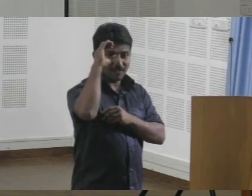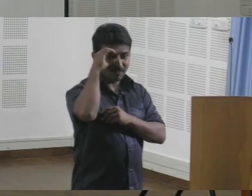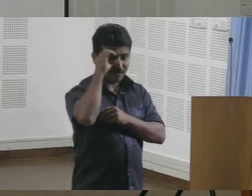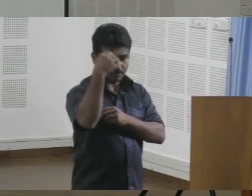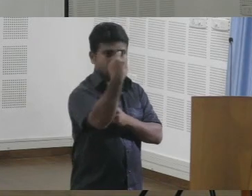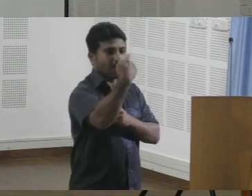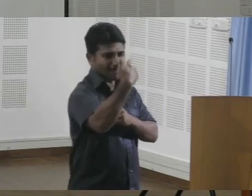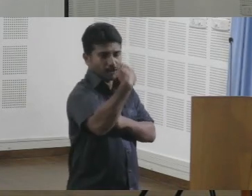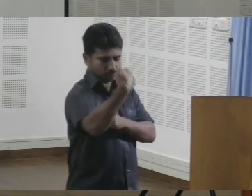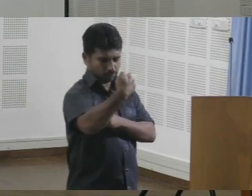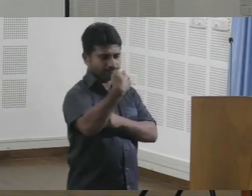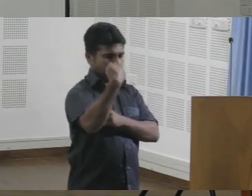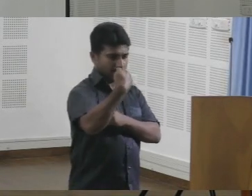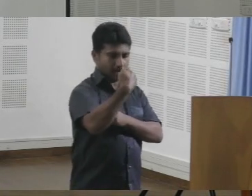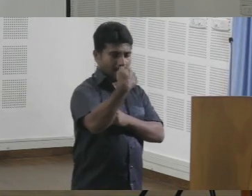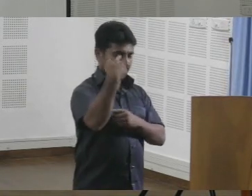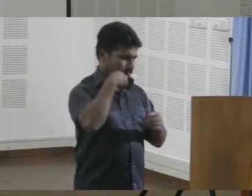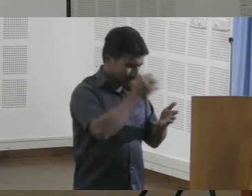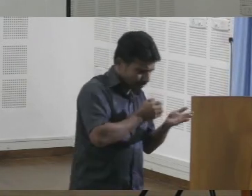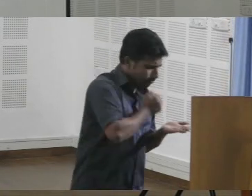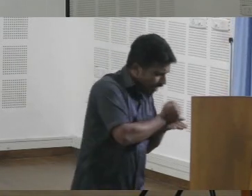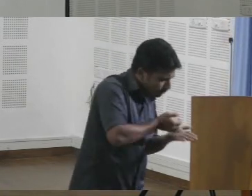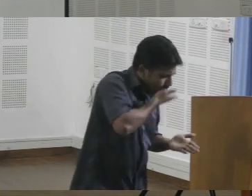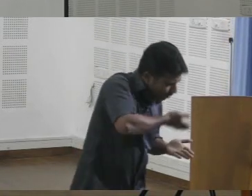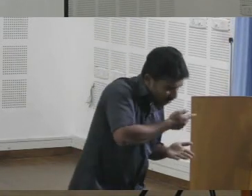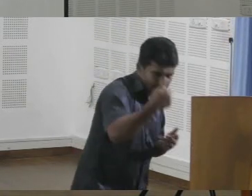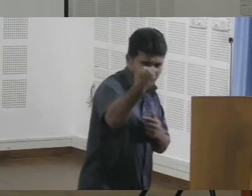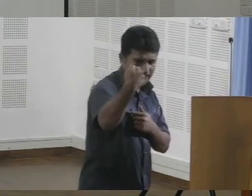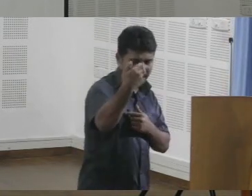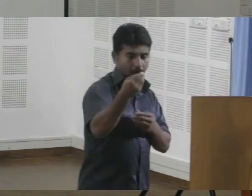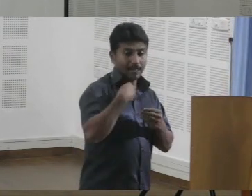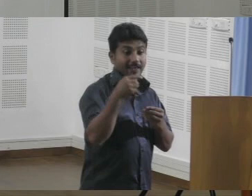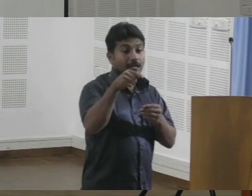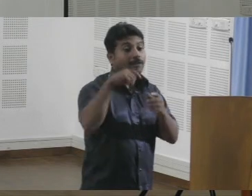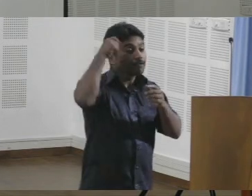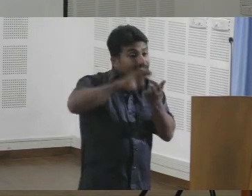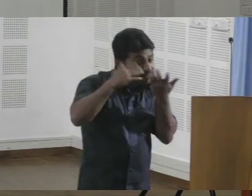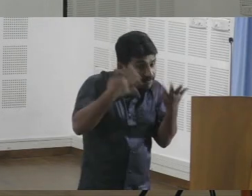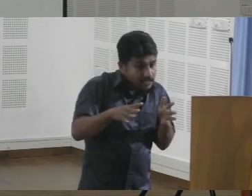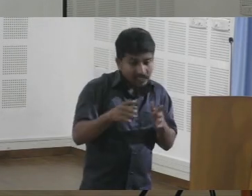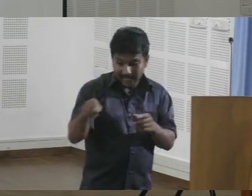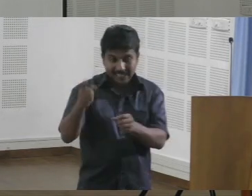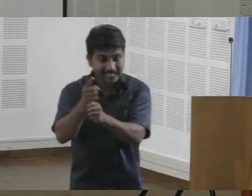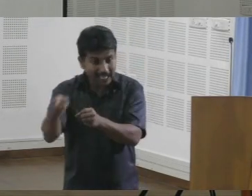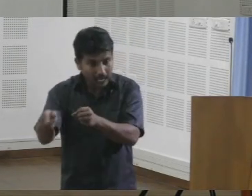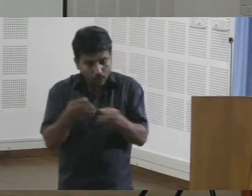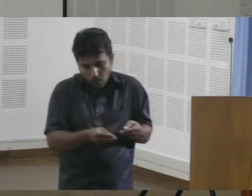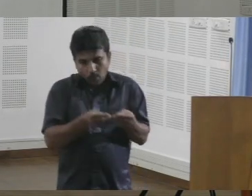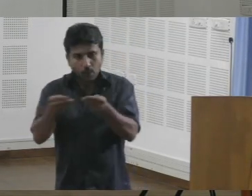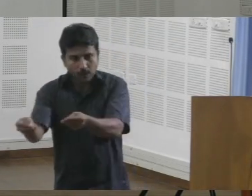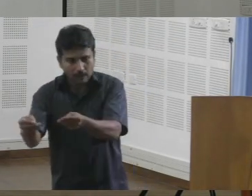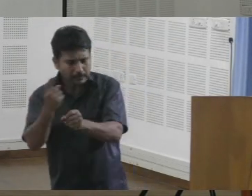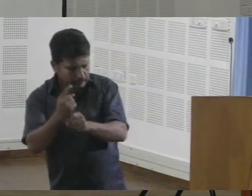കൊടുക്കും, എന്നിട്ട് വീണ്ടും ഞാൻ അവരും കൂടെ ആയിരിക്കും, അവരതിന് സജഷൻസും കറക്ഷൻസും എല്ലാം പറയും.